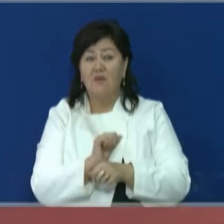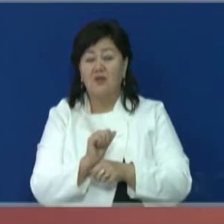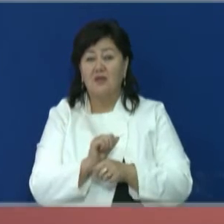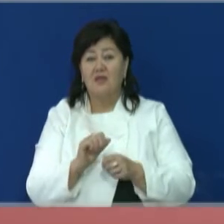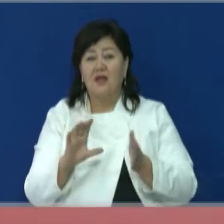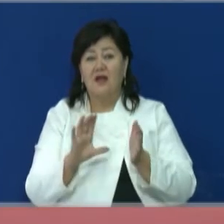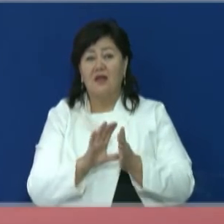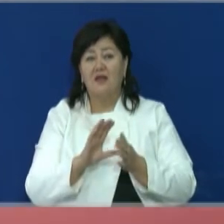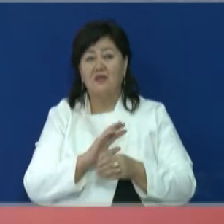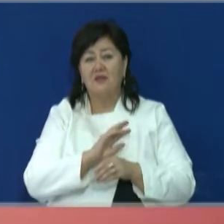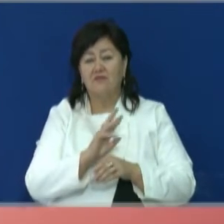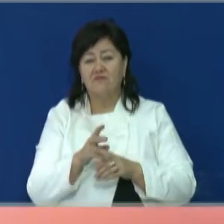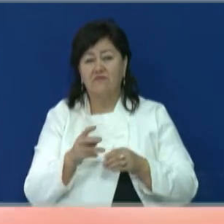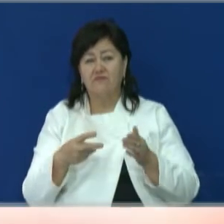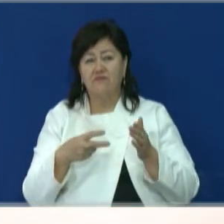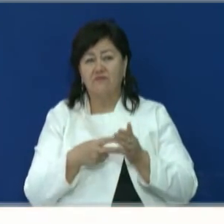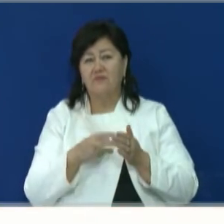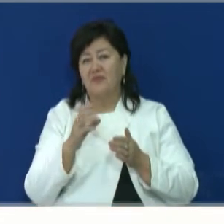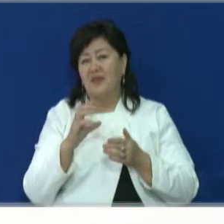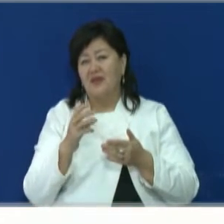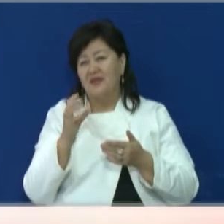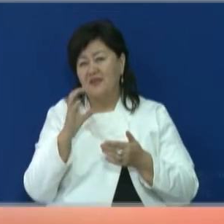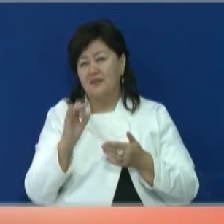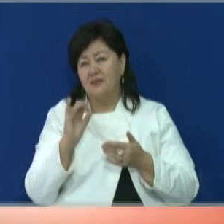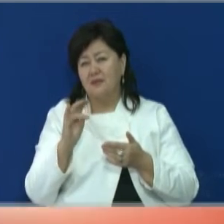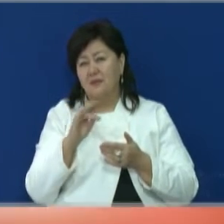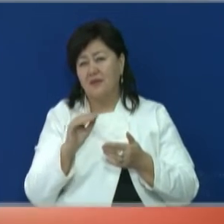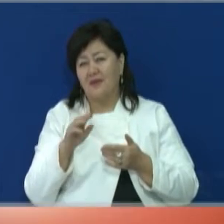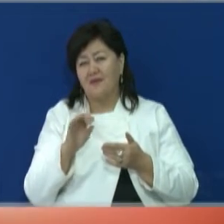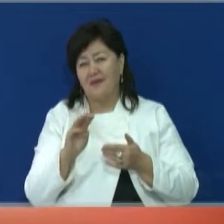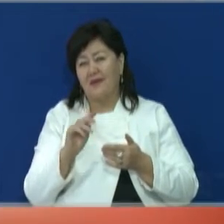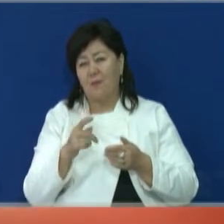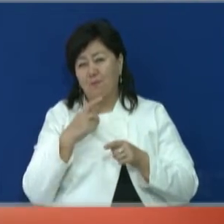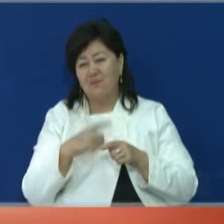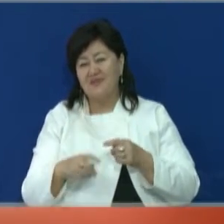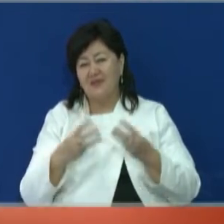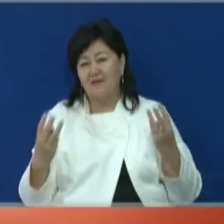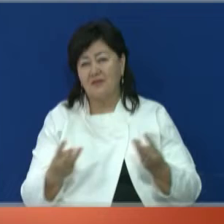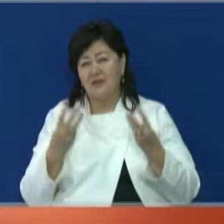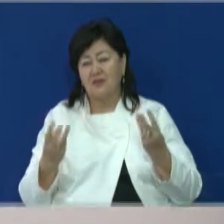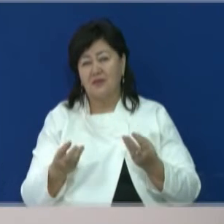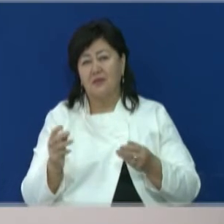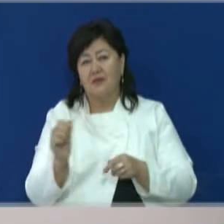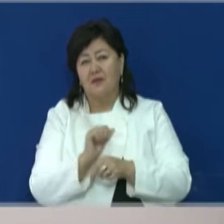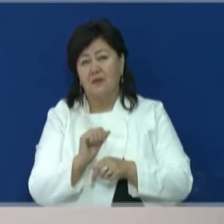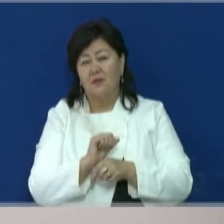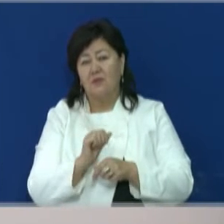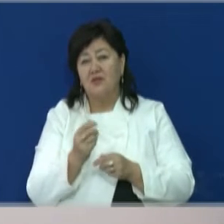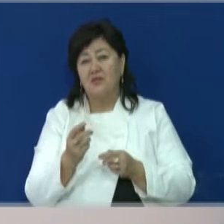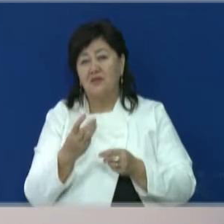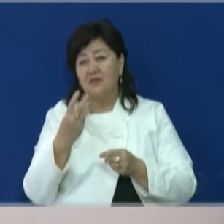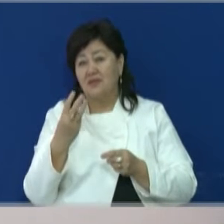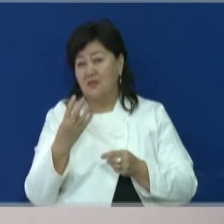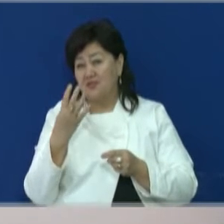электр жабдықтары жанар жағармай мен синтетикалық материалдар тез тұтанатыны белгілі. Нәтижесінде көлік санаулы 3-4 минуттың